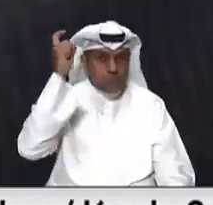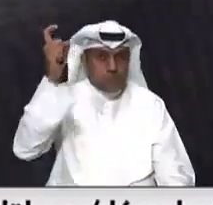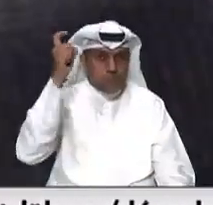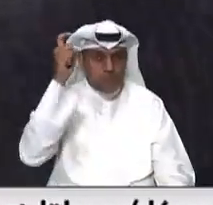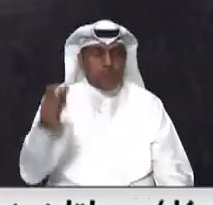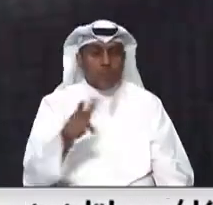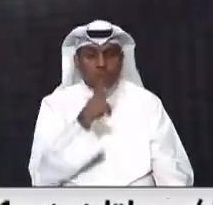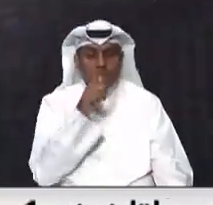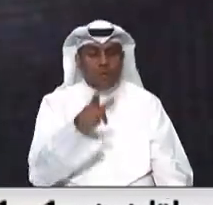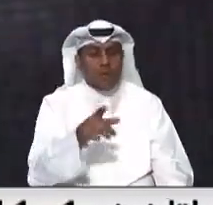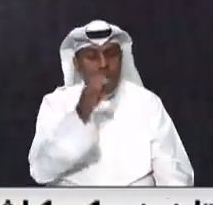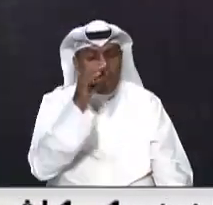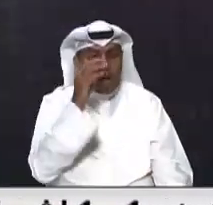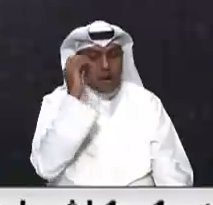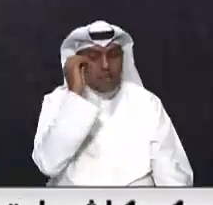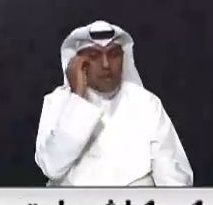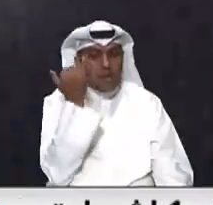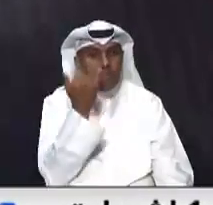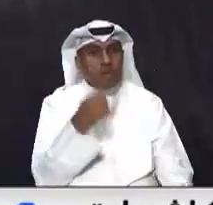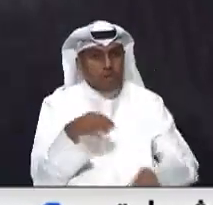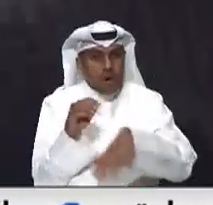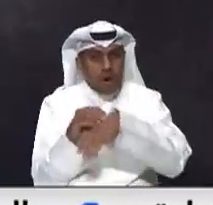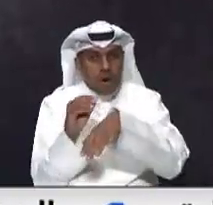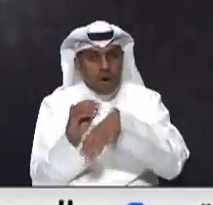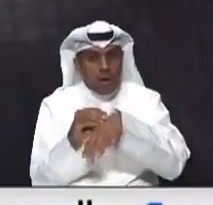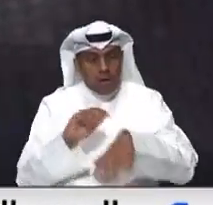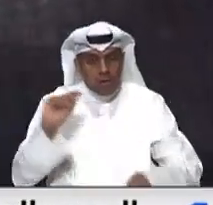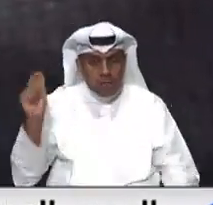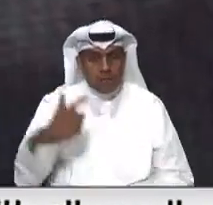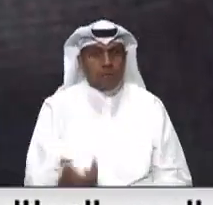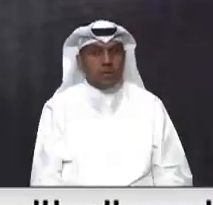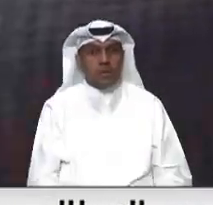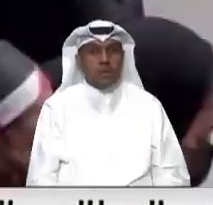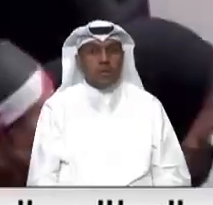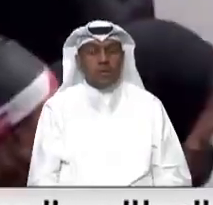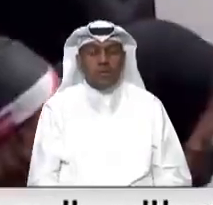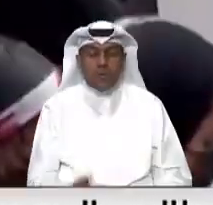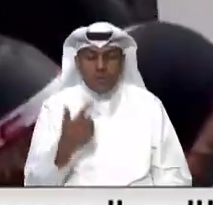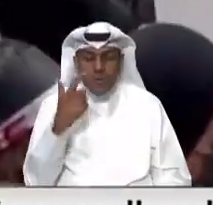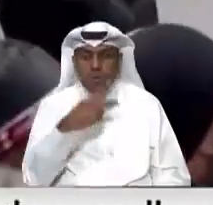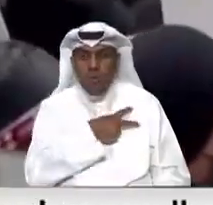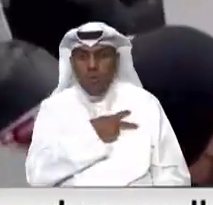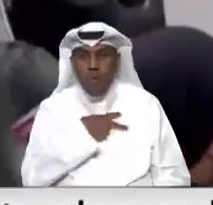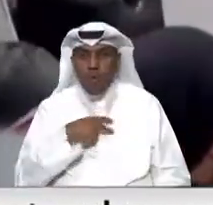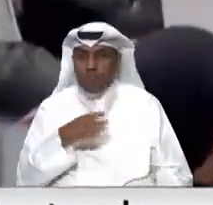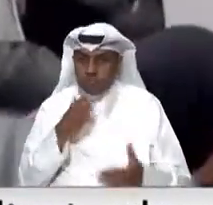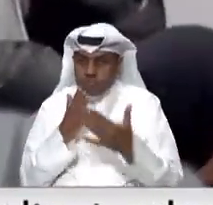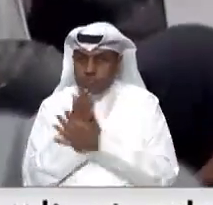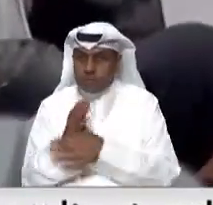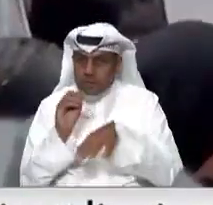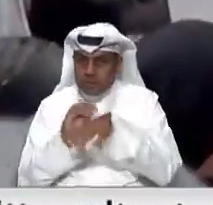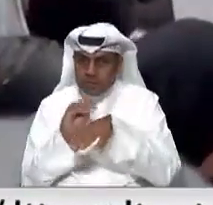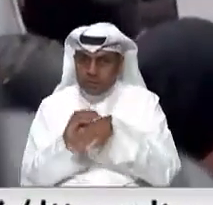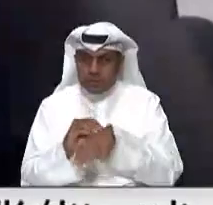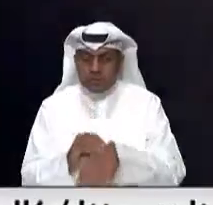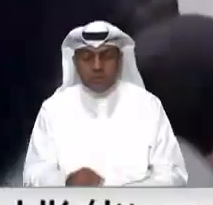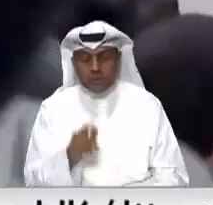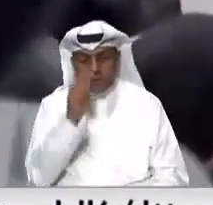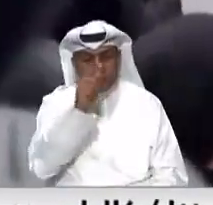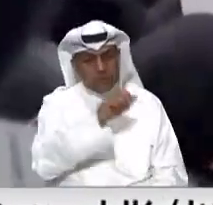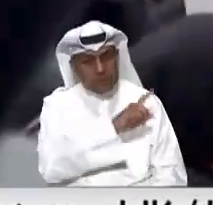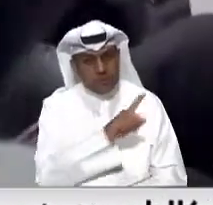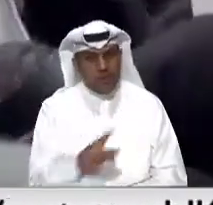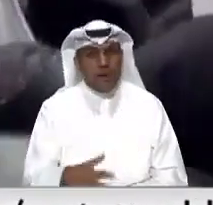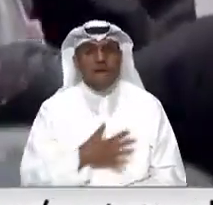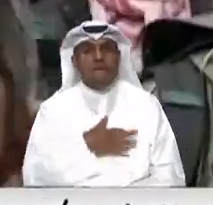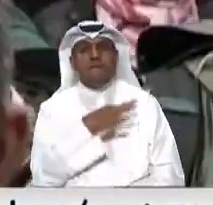المتظاهرون هتافات تطالب بتدخل عاجل لحكومة سوناك لوقف العدوان الإسرائيلي. في باريس